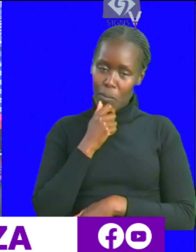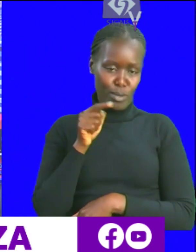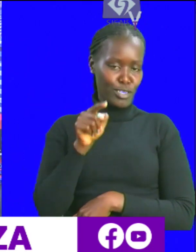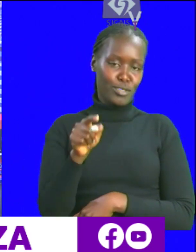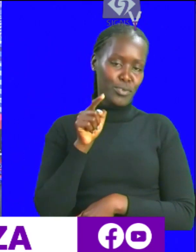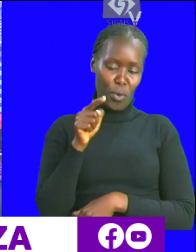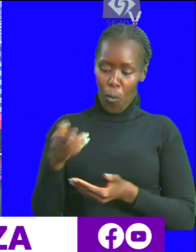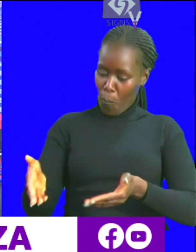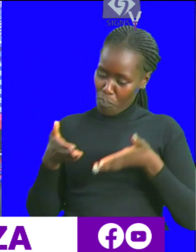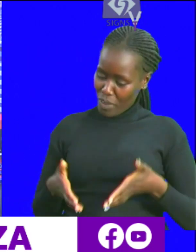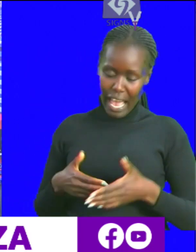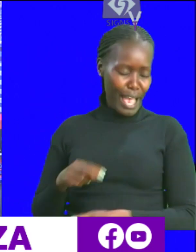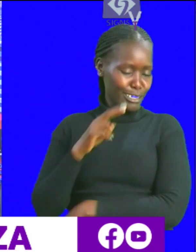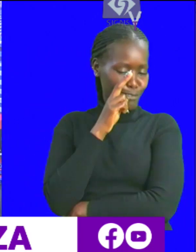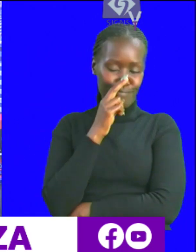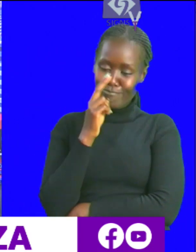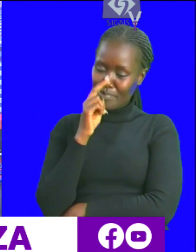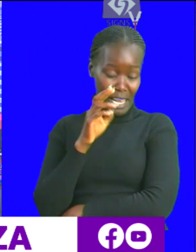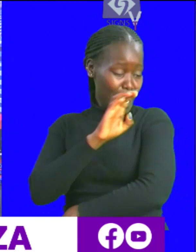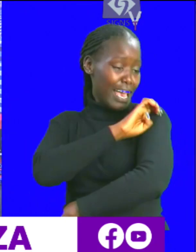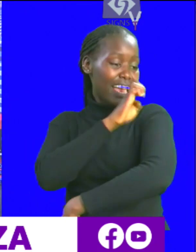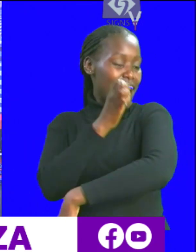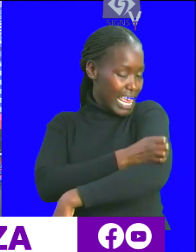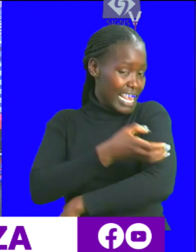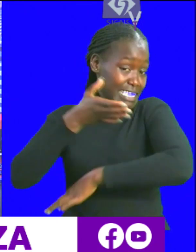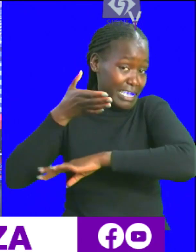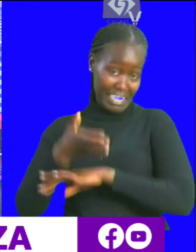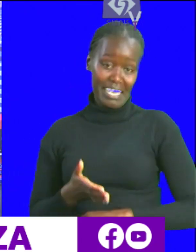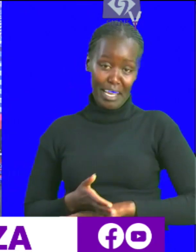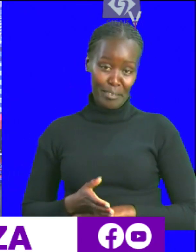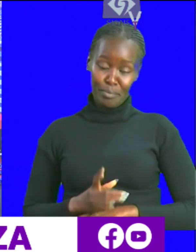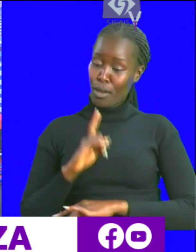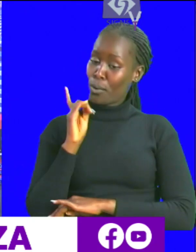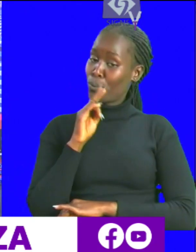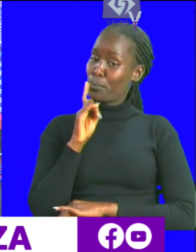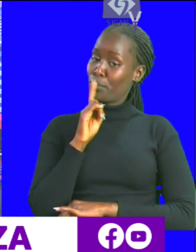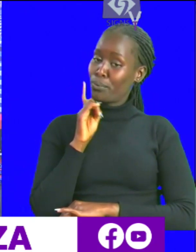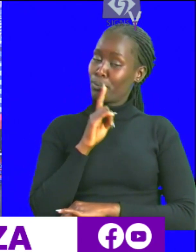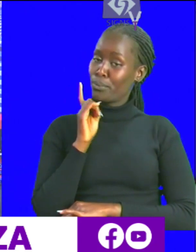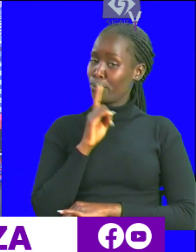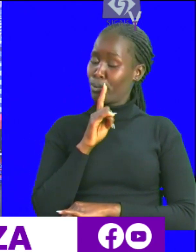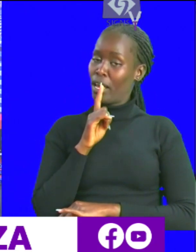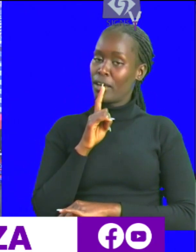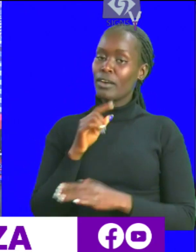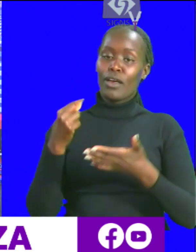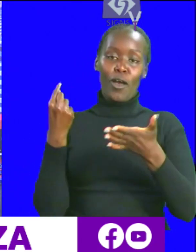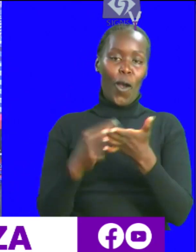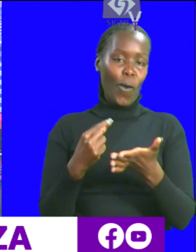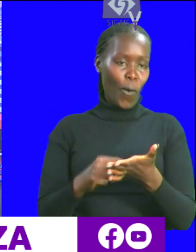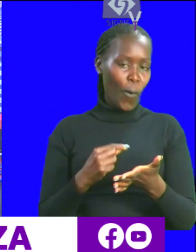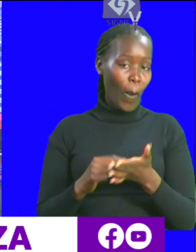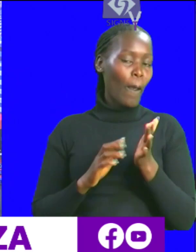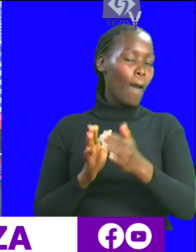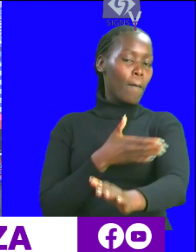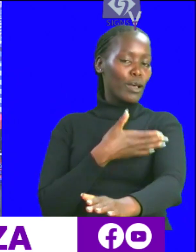was like, acha tuone wao DJ anafanya nini. Kidogo. It's fire. Back to you ndugu. Mimi